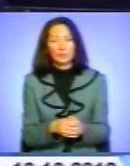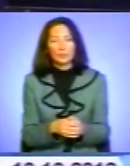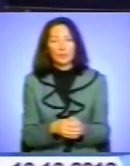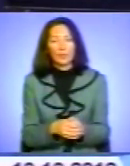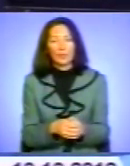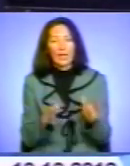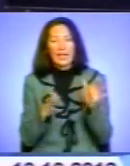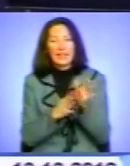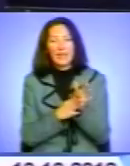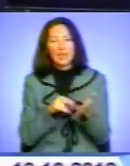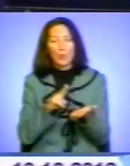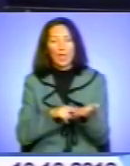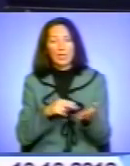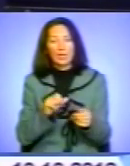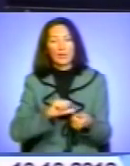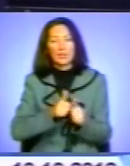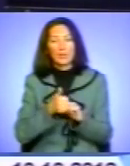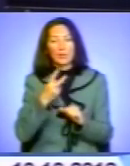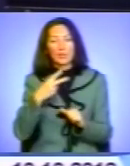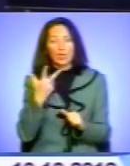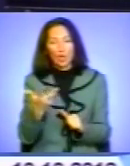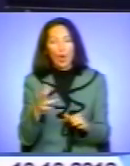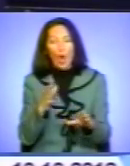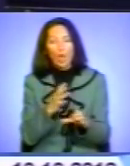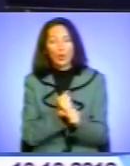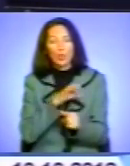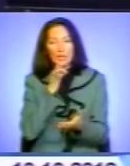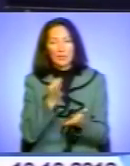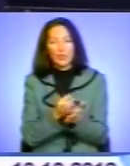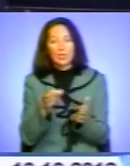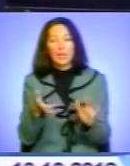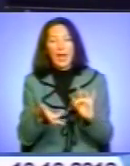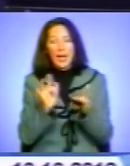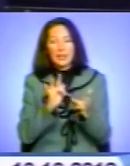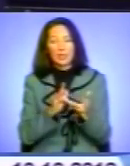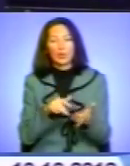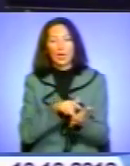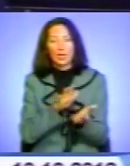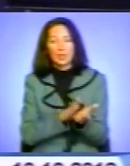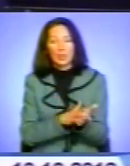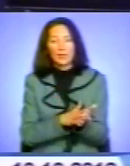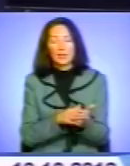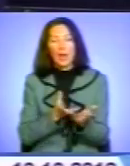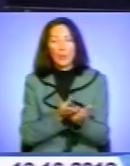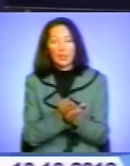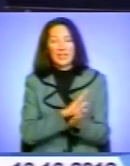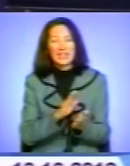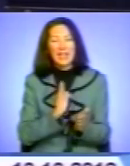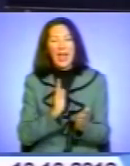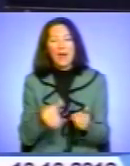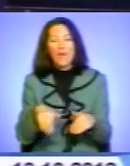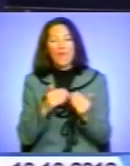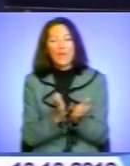9 податків замість 23, скорочення звітності, електронна реєстрація платників. Це не весь перелік змін, які